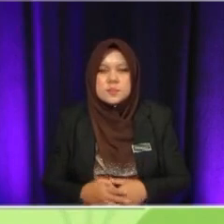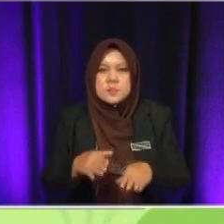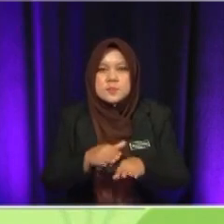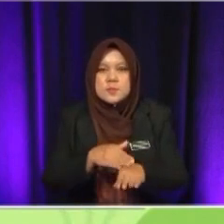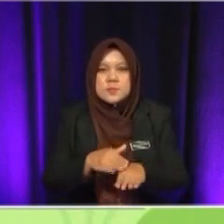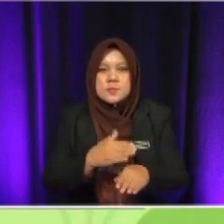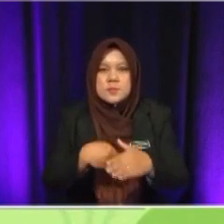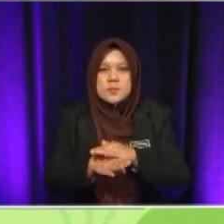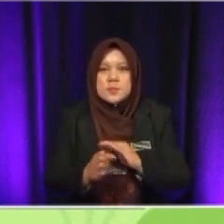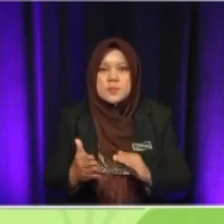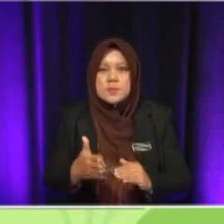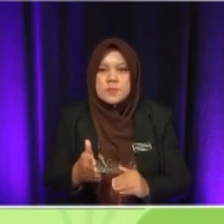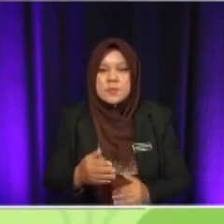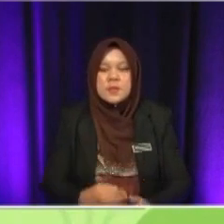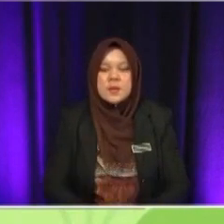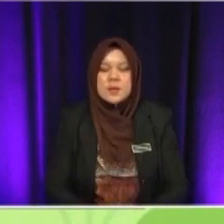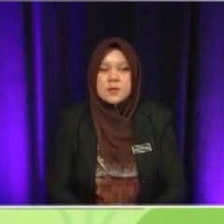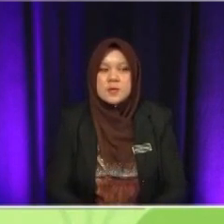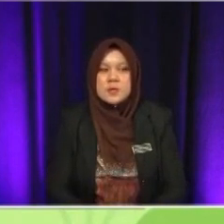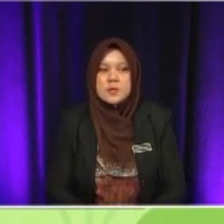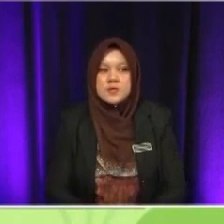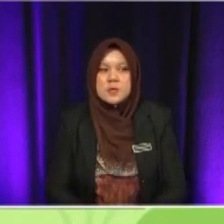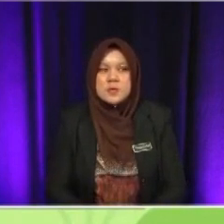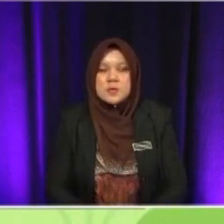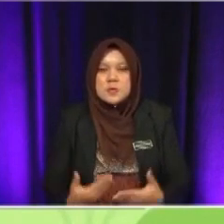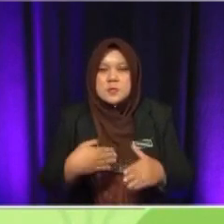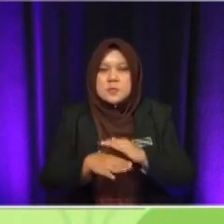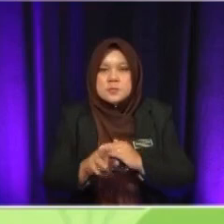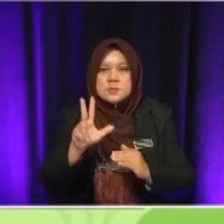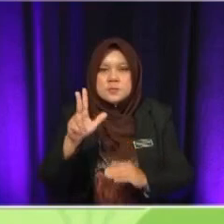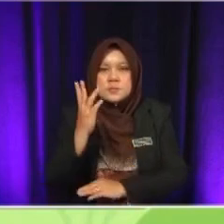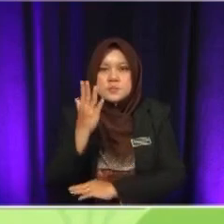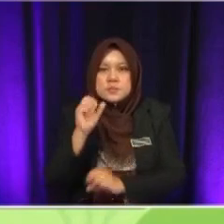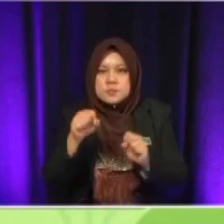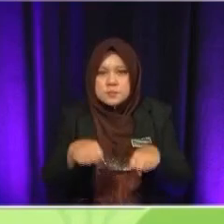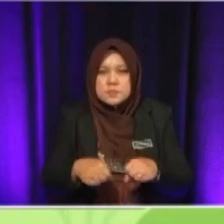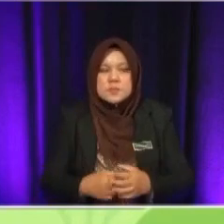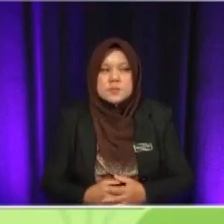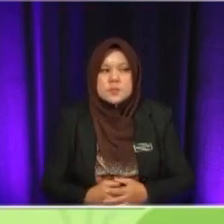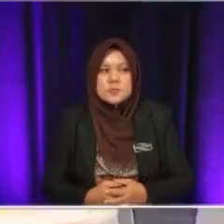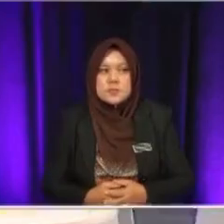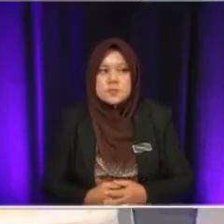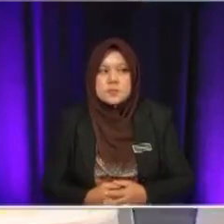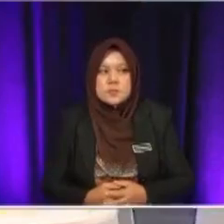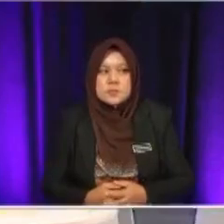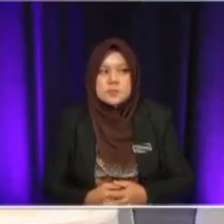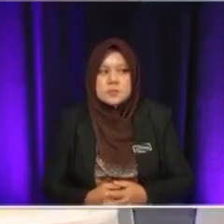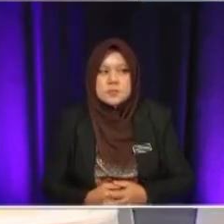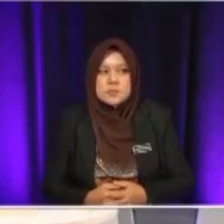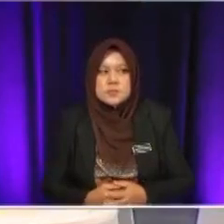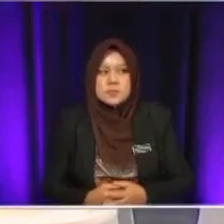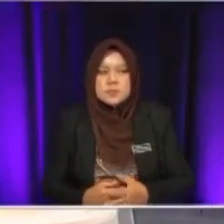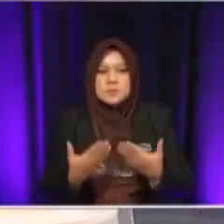Okey. So, kita masukkan lebih kurang 3 pokok boleh? Wah! Ikan saya. Okey,